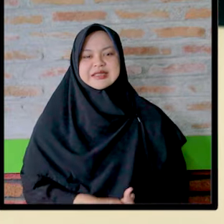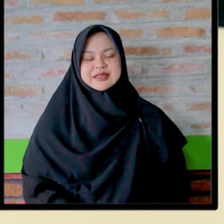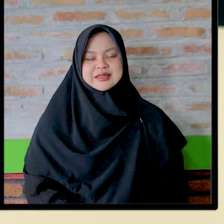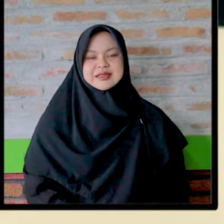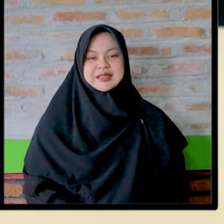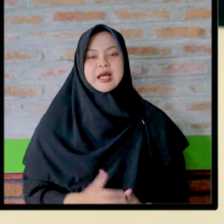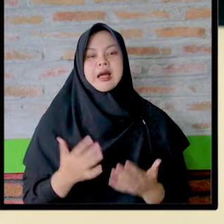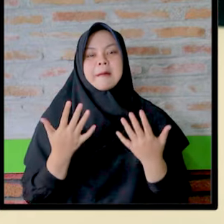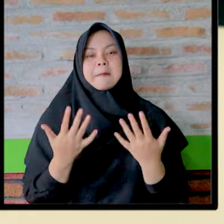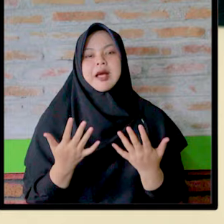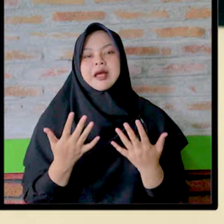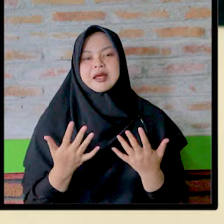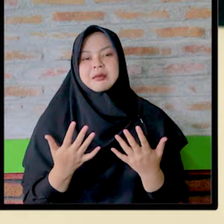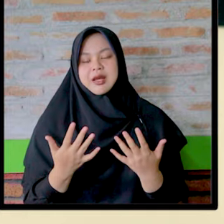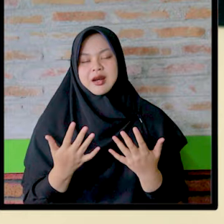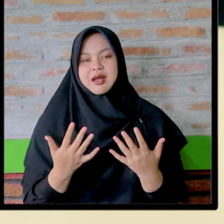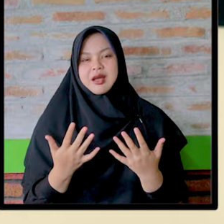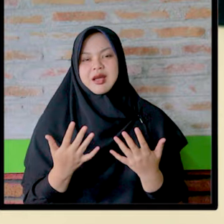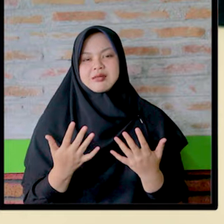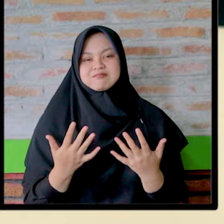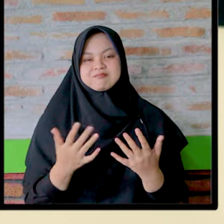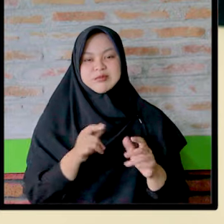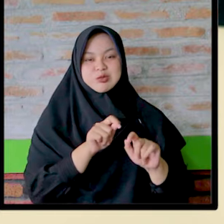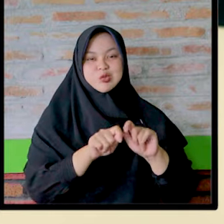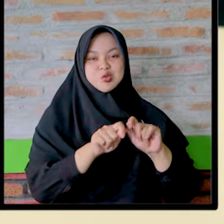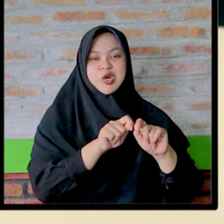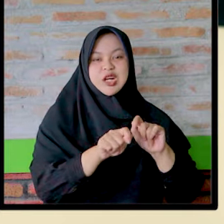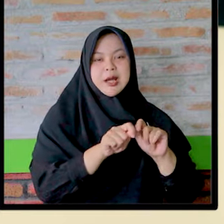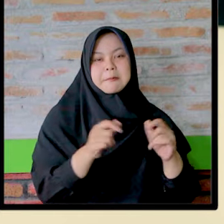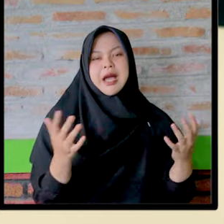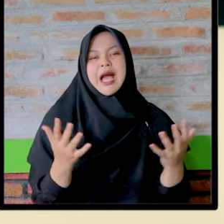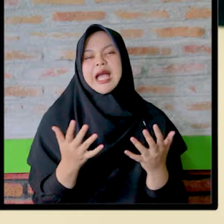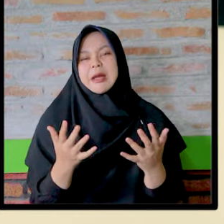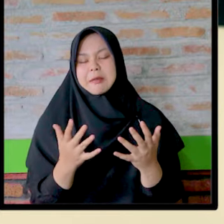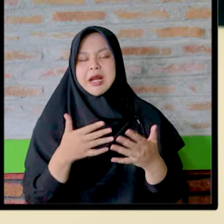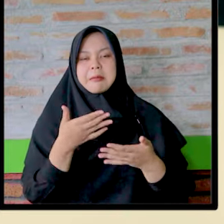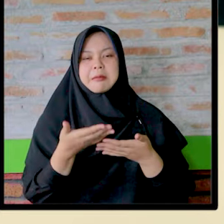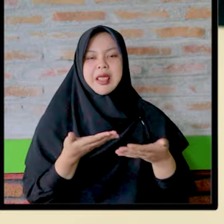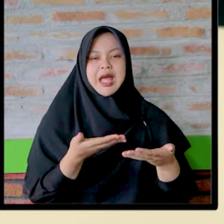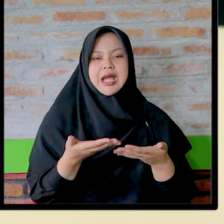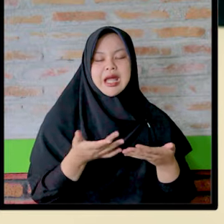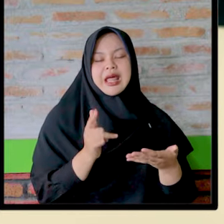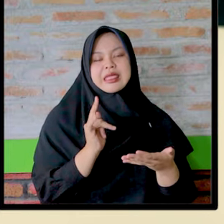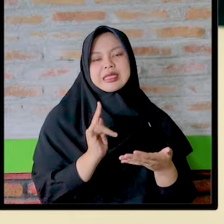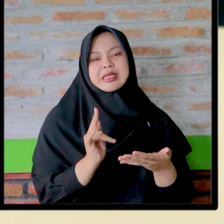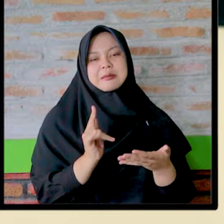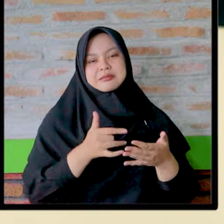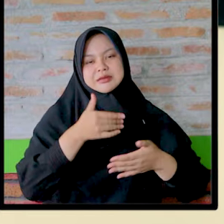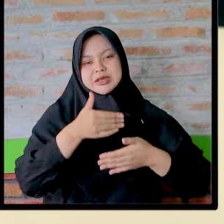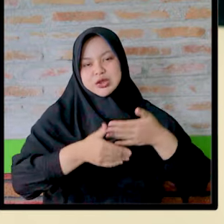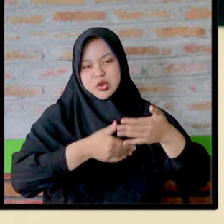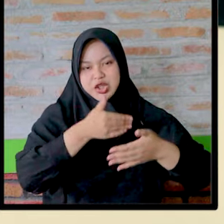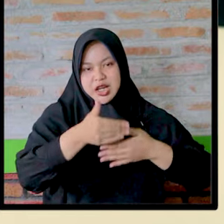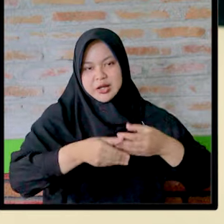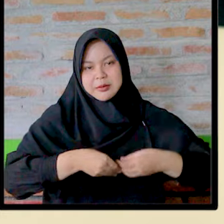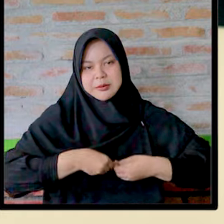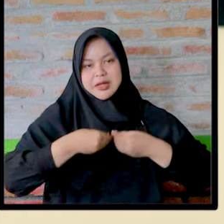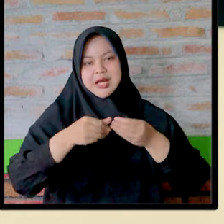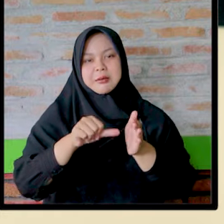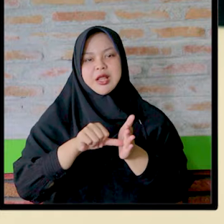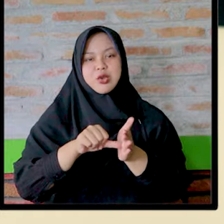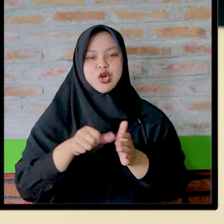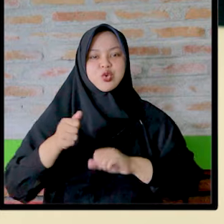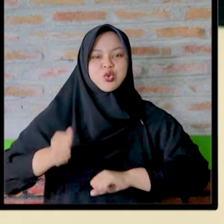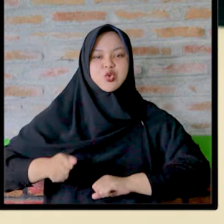Bagaimana meng-create bagaimana pelayanan tetap berjalan berikan bantuan hukum kepada masyarakat bekerja